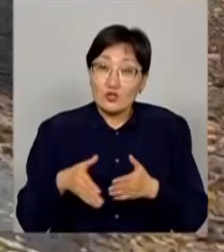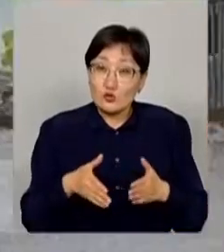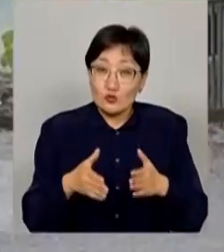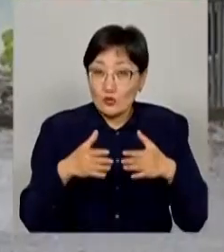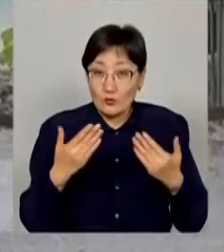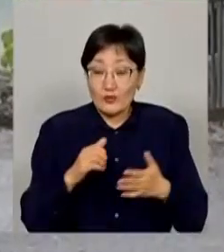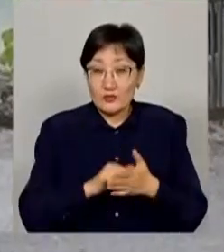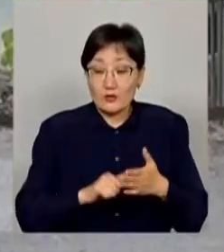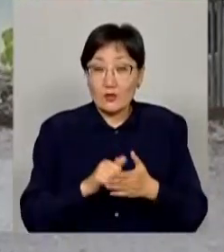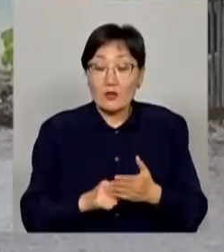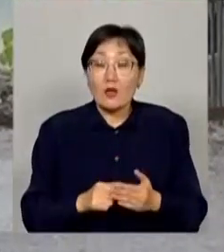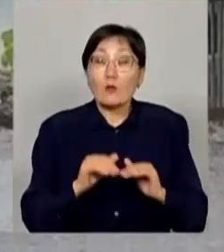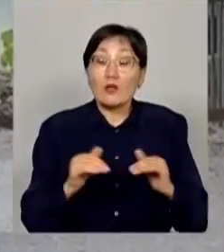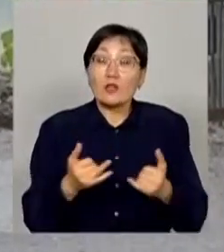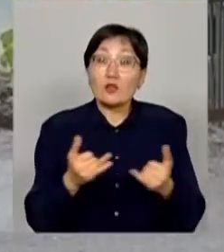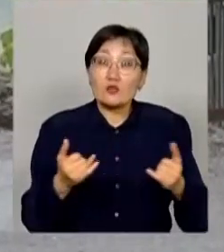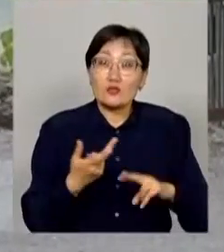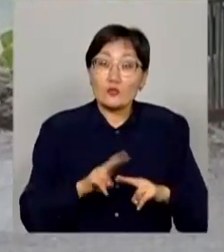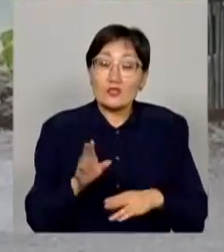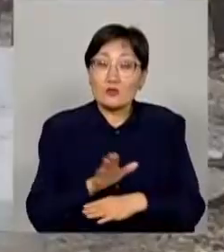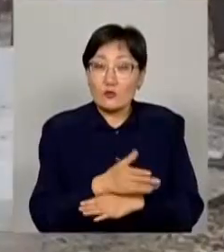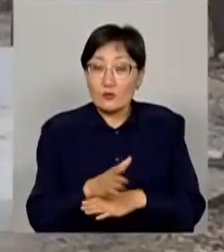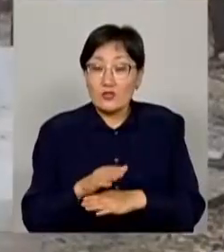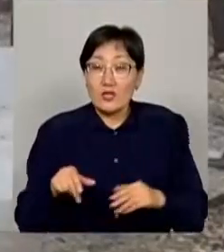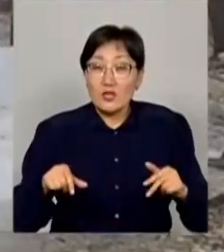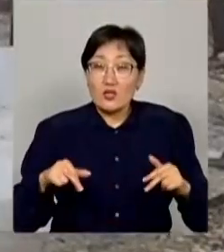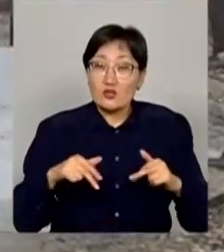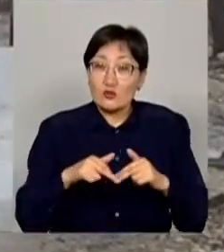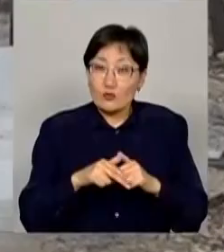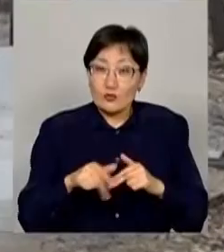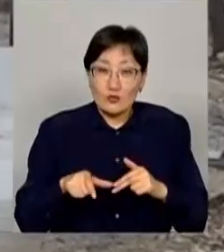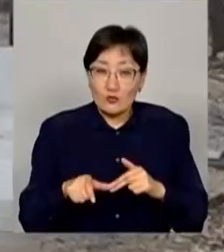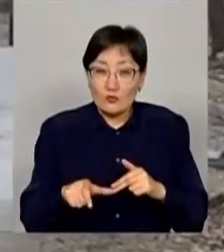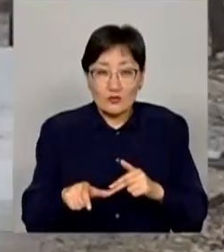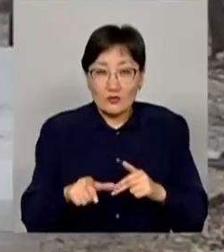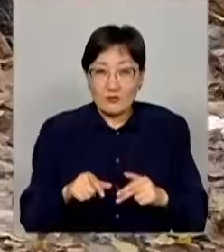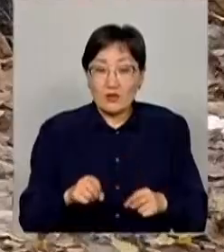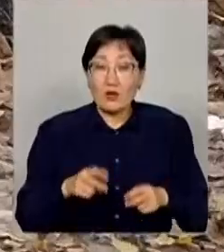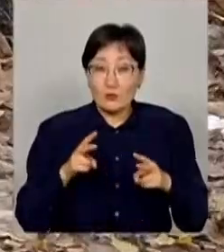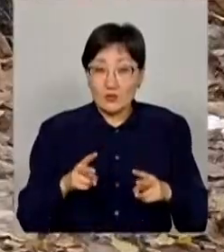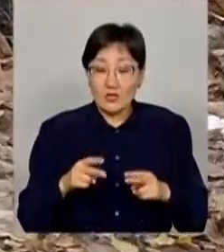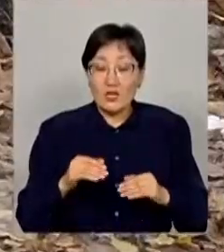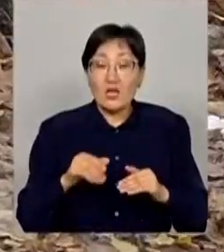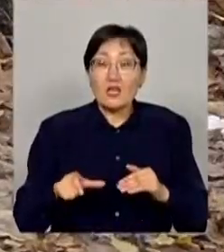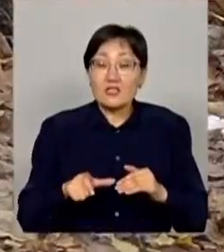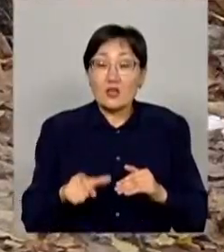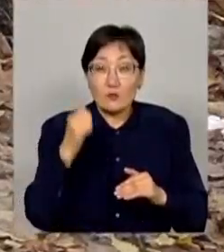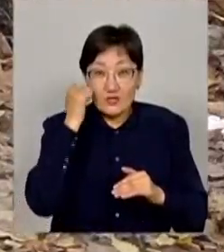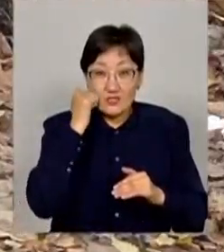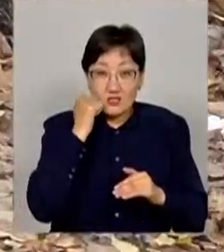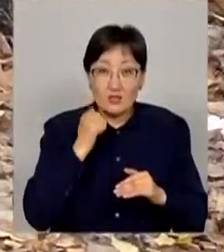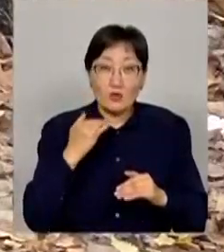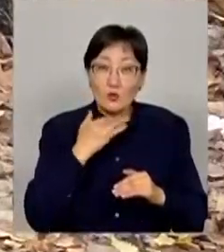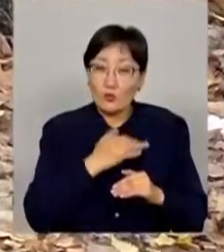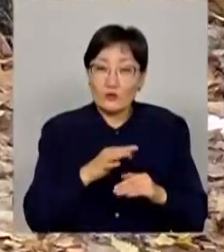жоқ. Кесірінен ойын балалары үшін мұнда серуенде отырмақ, жолда жүрудің өзі қауіпті еді. Оған қоса асфальт әбден ескіргендіктен көп